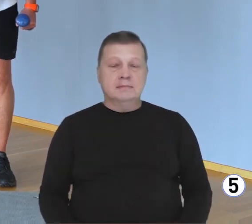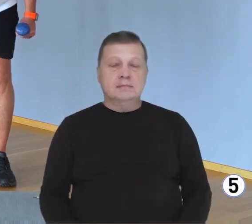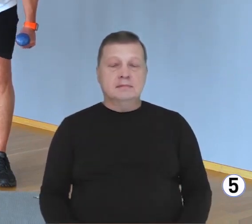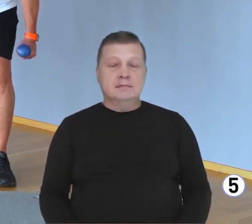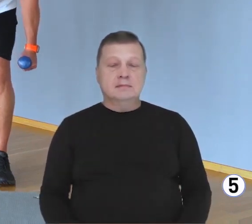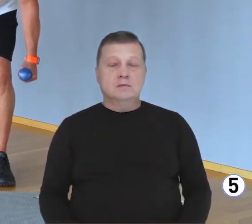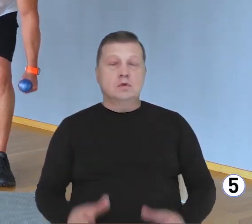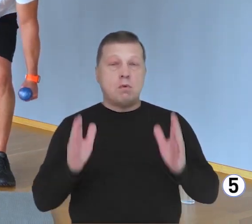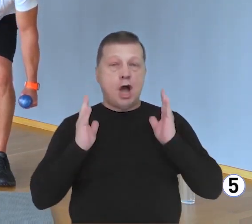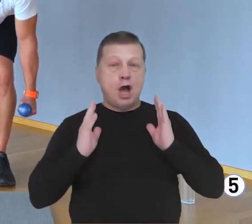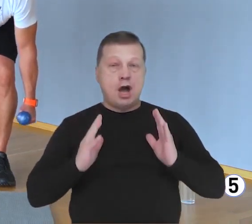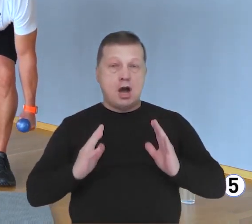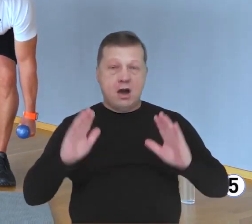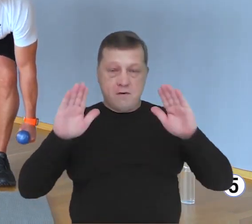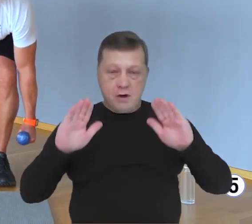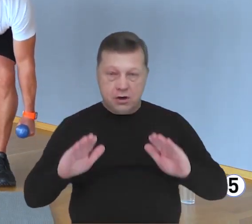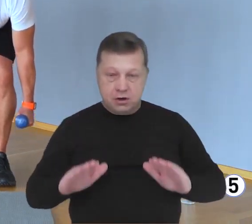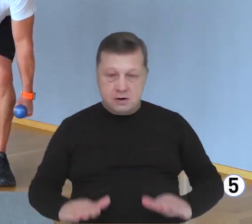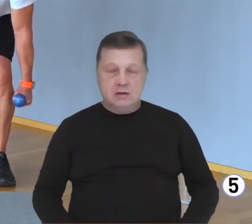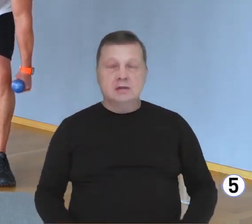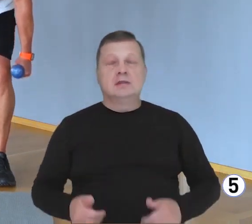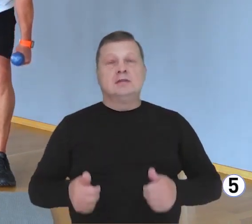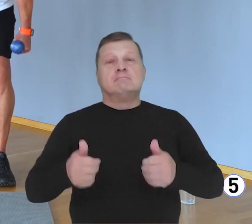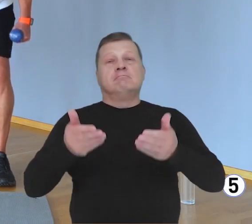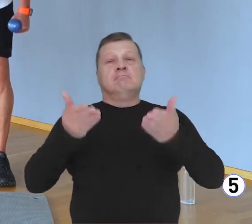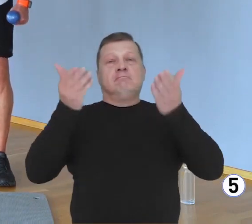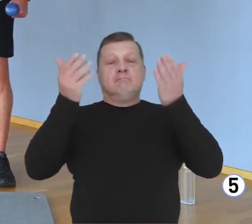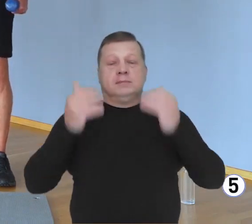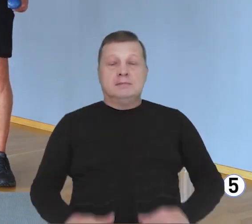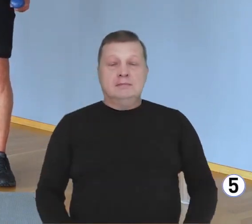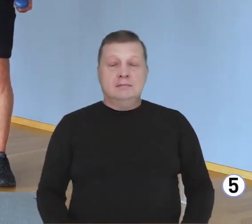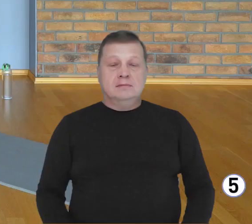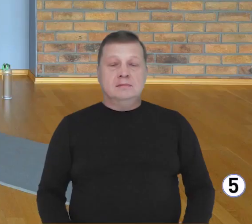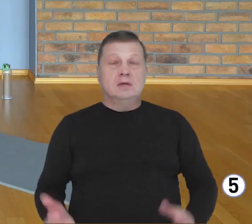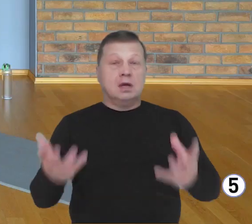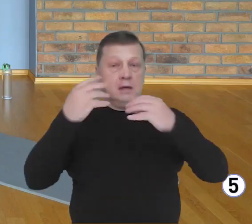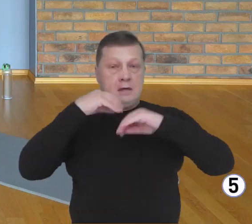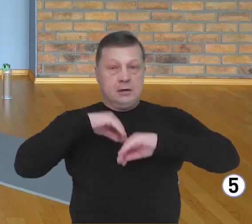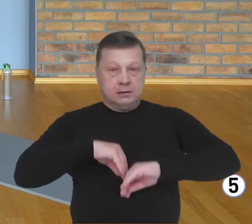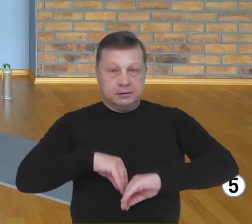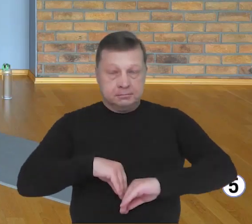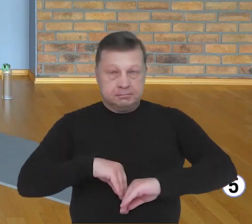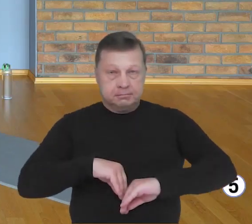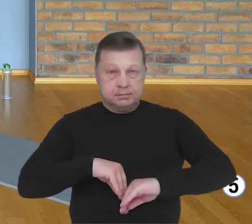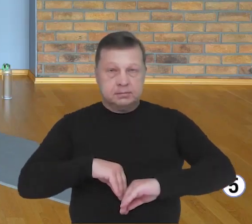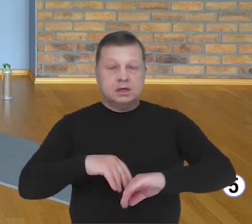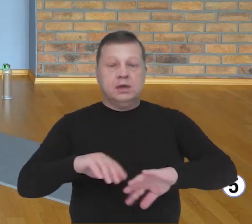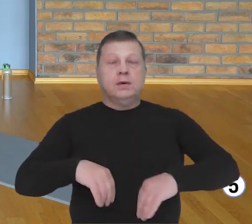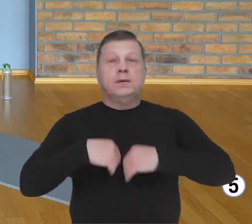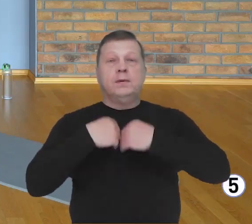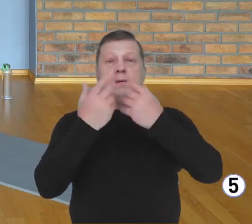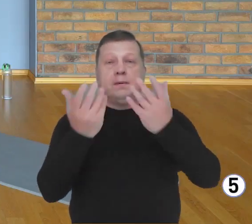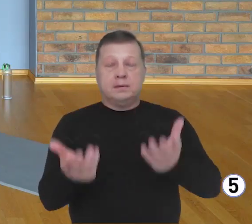jedziemy. Proszę. Do przodu powolutku i do góry. Wdech,